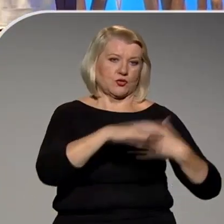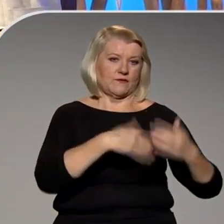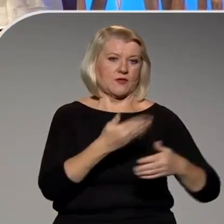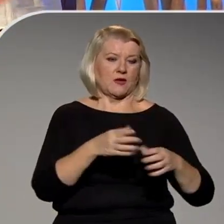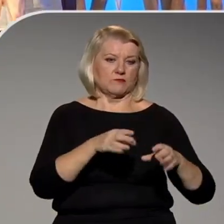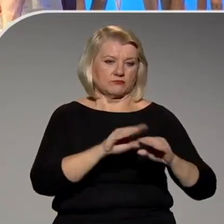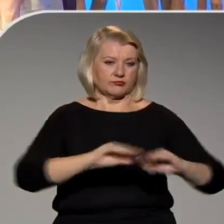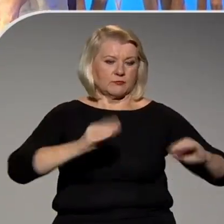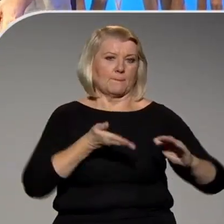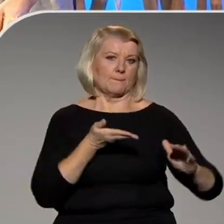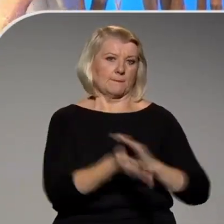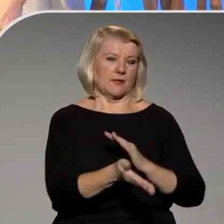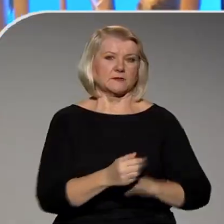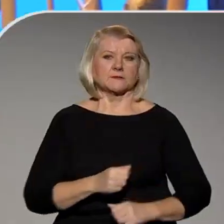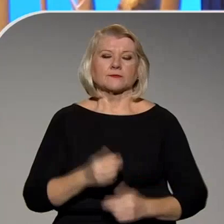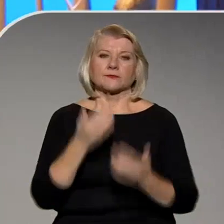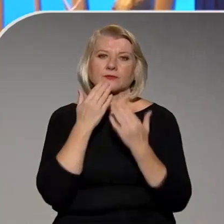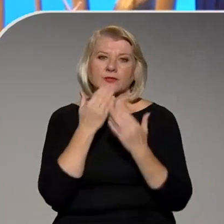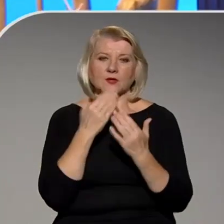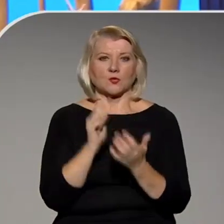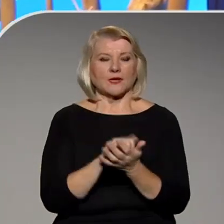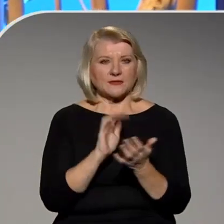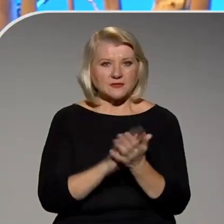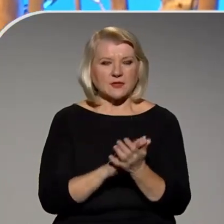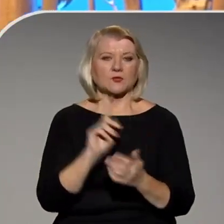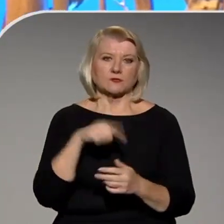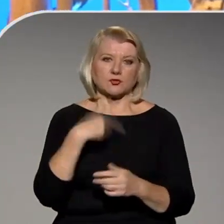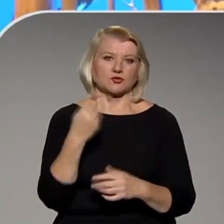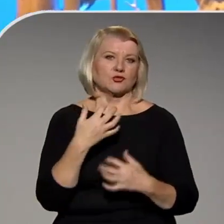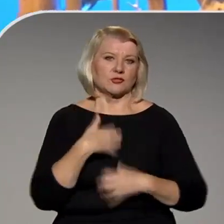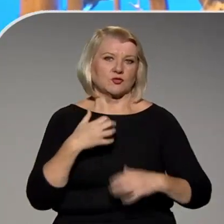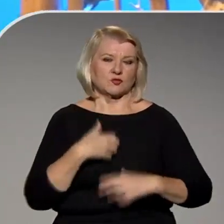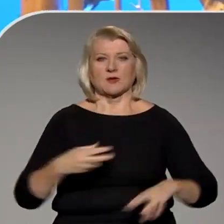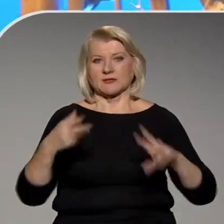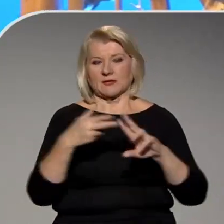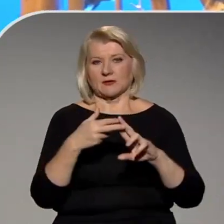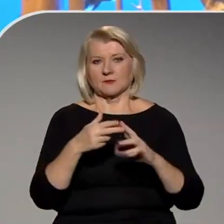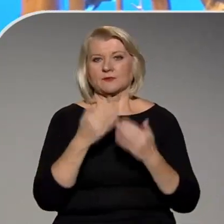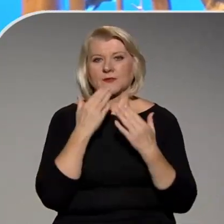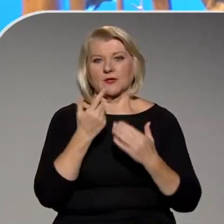za veškerou inspiraci, za všechny krásné recepty a budeme se zase příště těšit na viděnou. Mějte